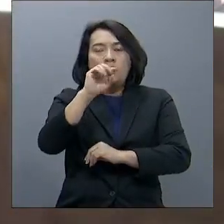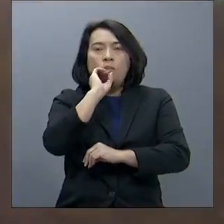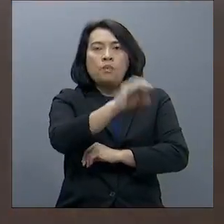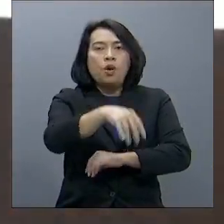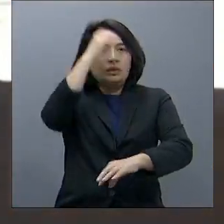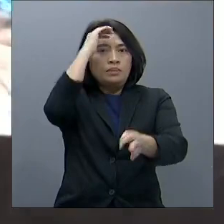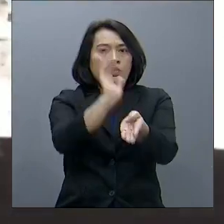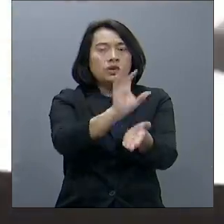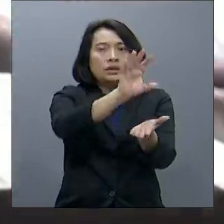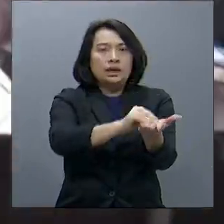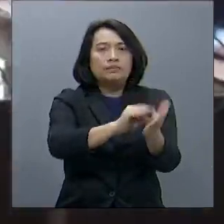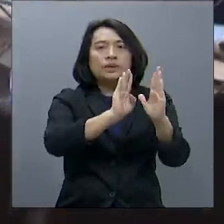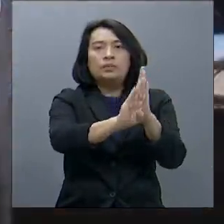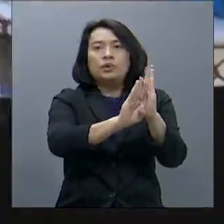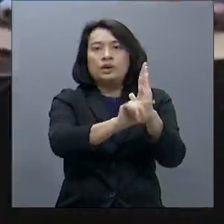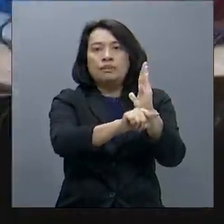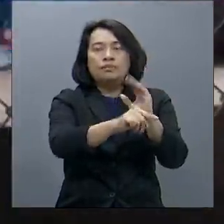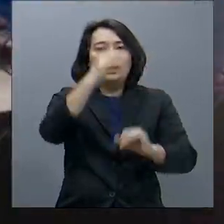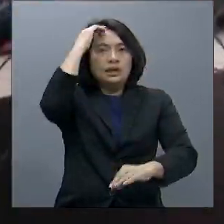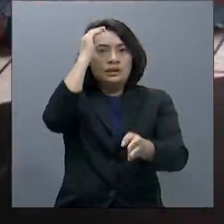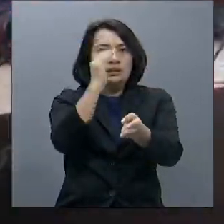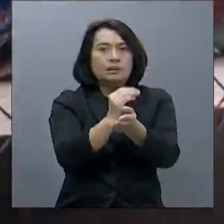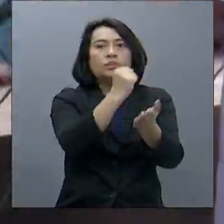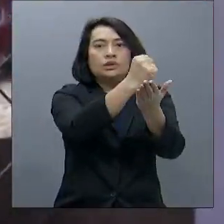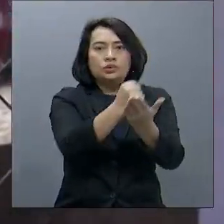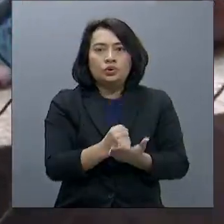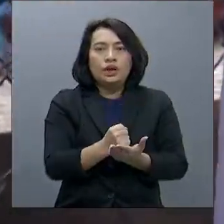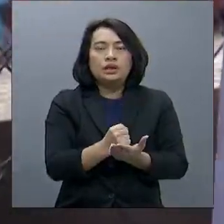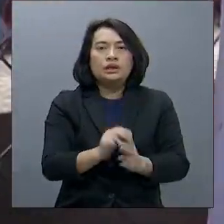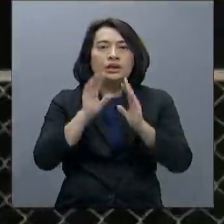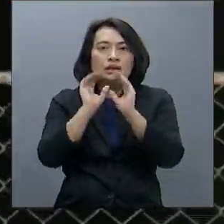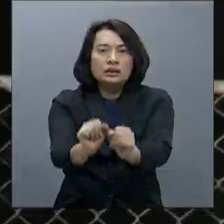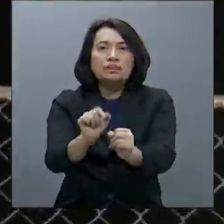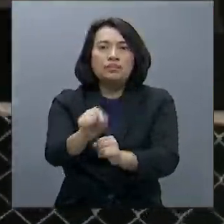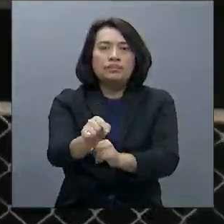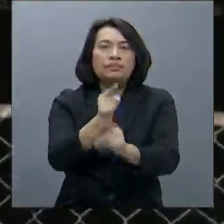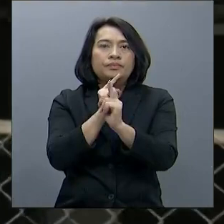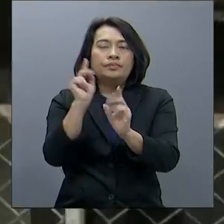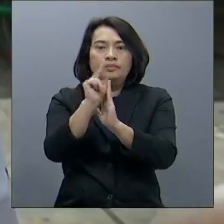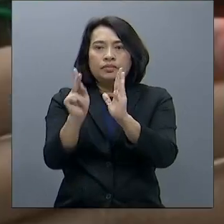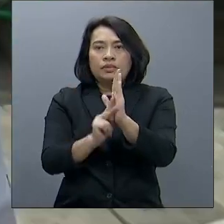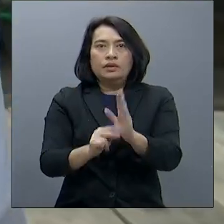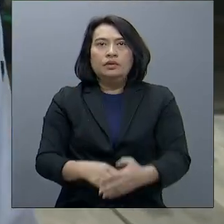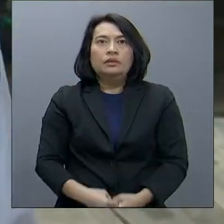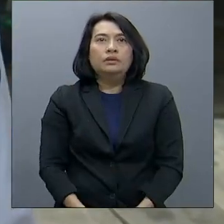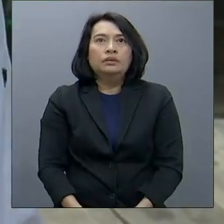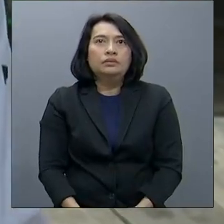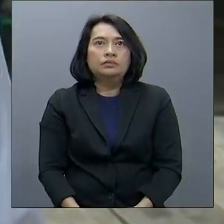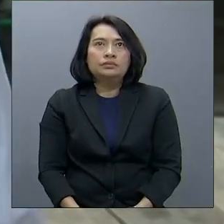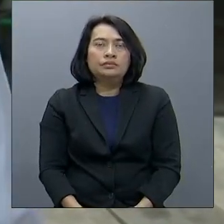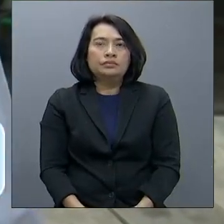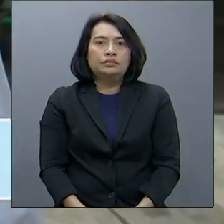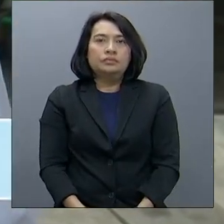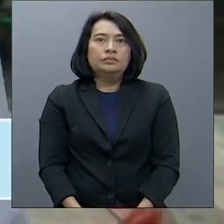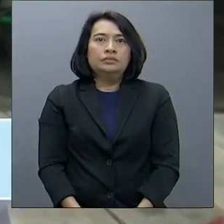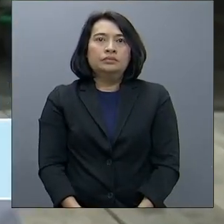องบุรีรัมย์เพื่อให้เจ้าหน้าที่ตำรวจช่วยติดตามกลุ่มผู้ก่อเหตุมาดำเนินคดีตามกฎหมายค่ะ หาโค้ดอีกทีนึง